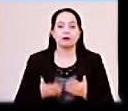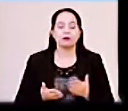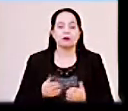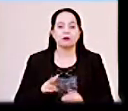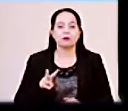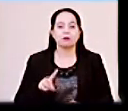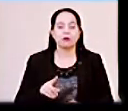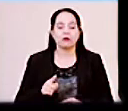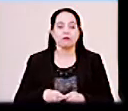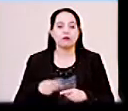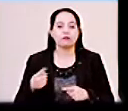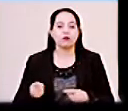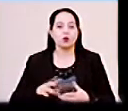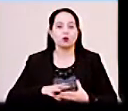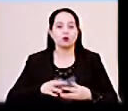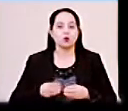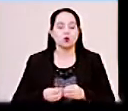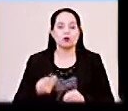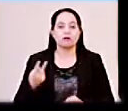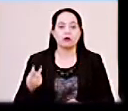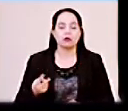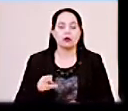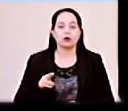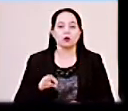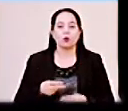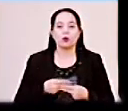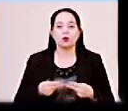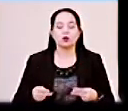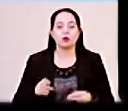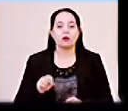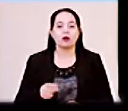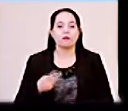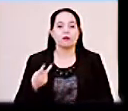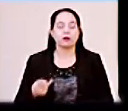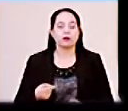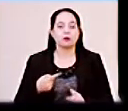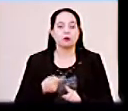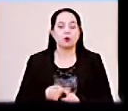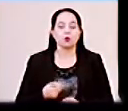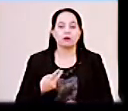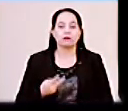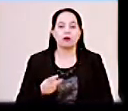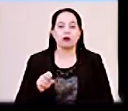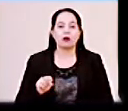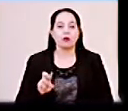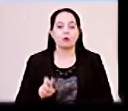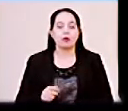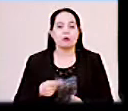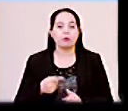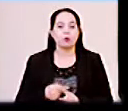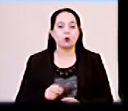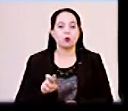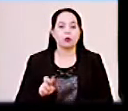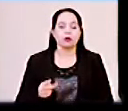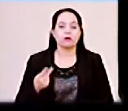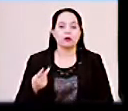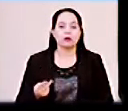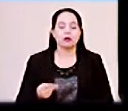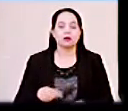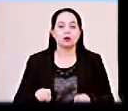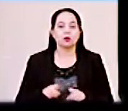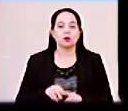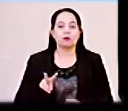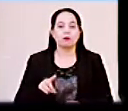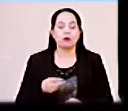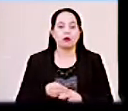мы возведем сумму в квадрат, то получаем а квадрат плюс 2аб плюс b квадрат. То есть